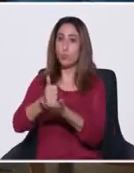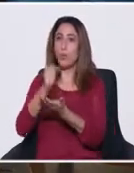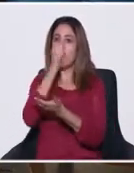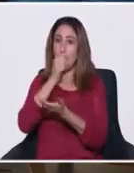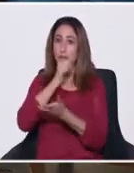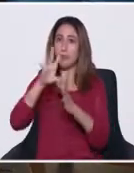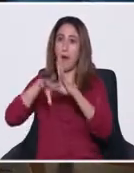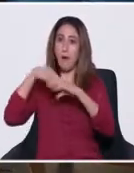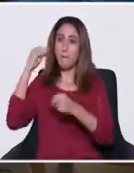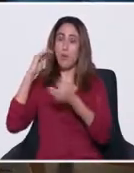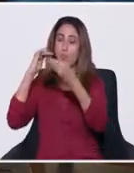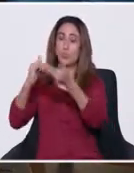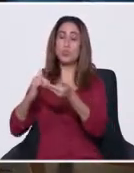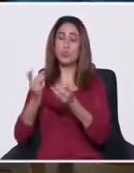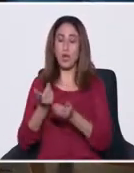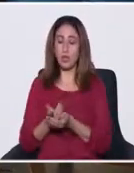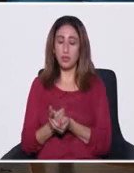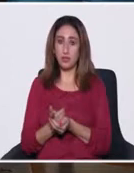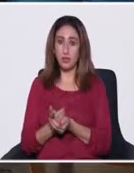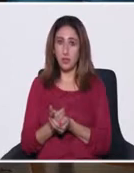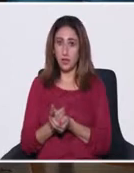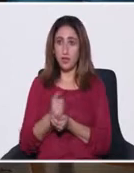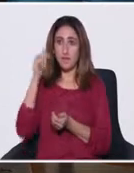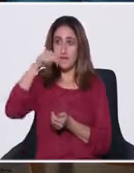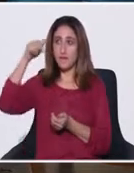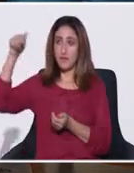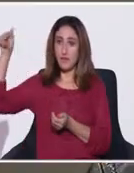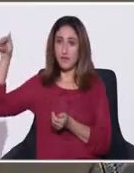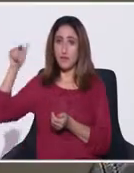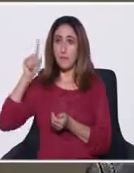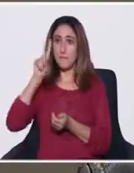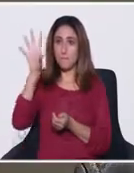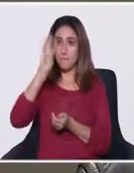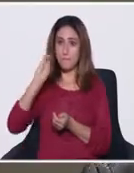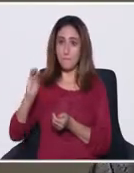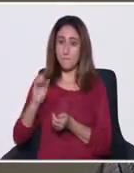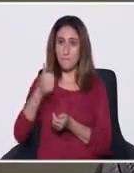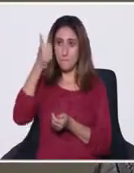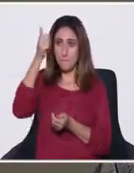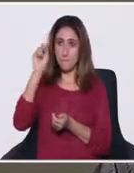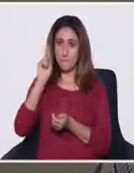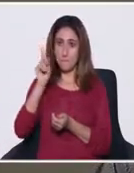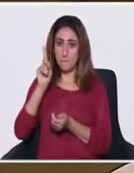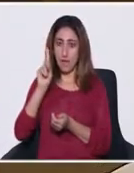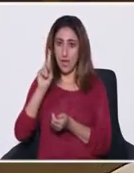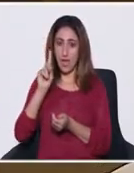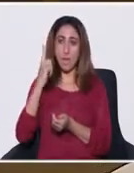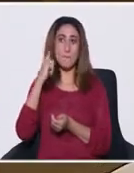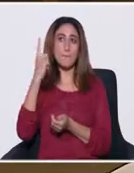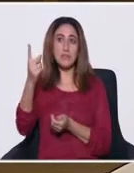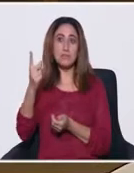البوم. يعني هو حضرتك لما بتسمع ايا كان الاسم، بتسمع بهاء سلطان، انت بتسمعه عشان عايز تتفرج عليه ولا بتسمعه عشان هو بيعمل اغنيه حلوه؟